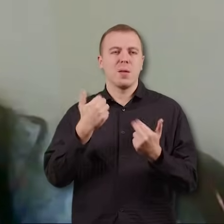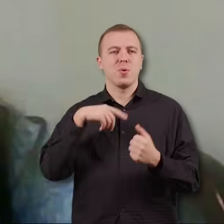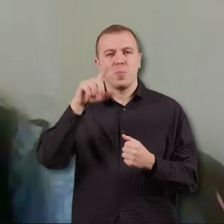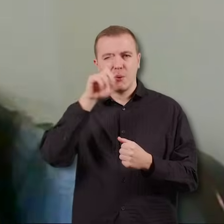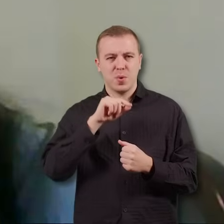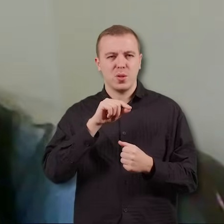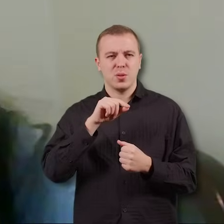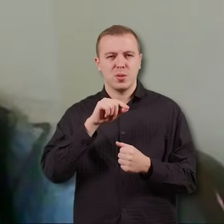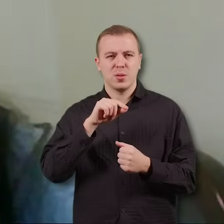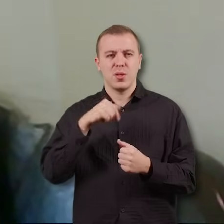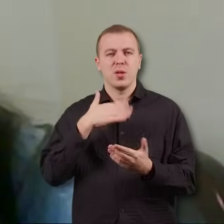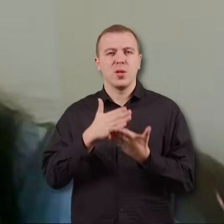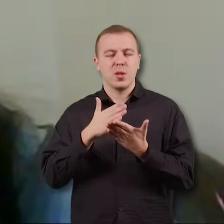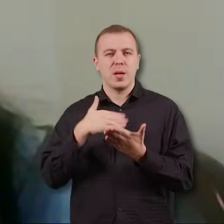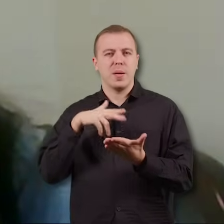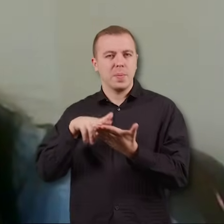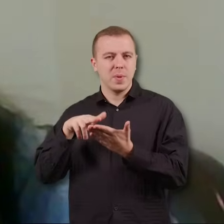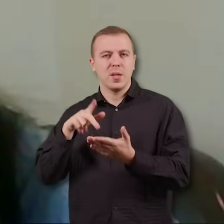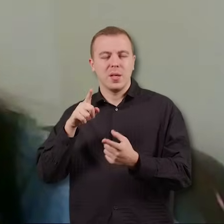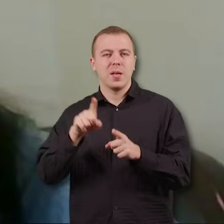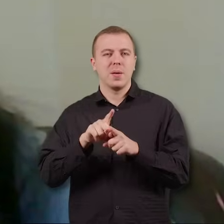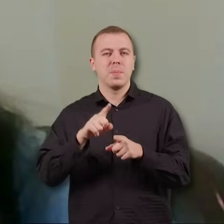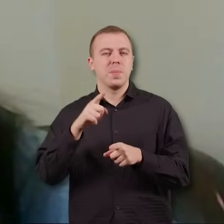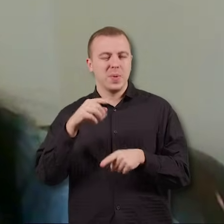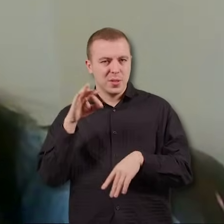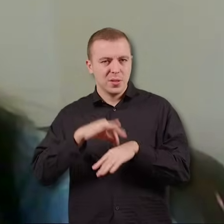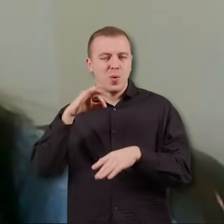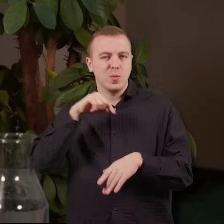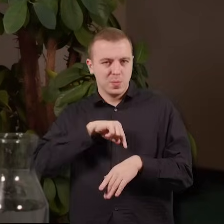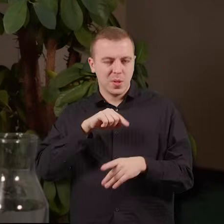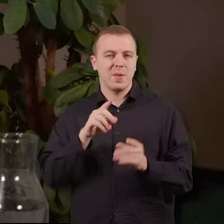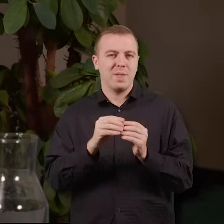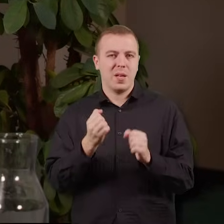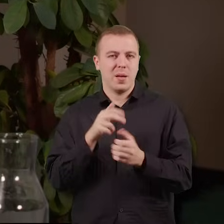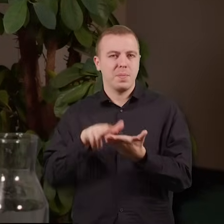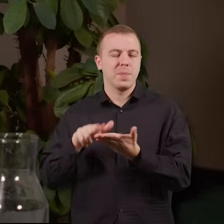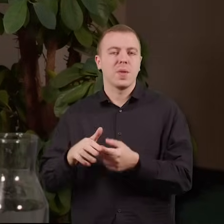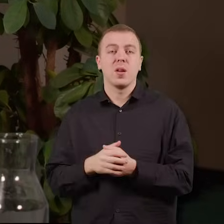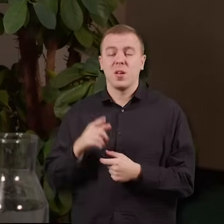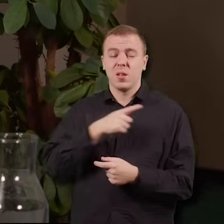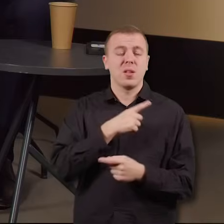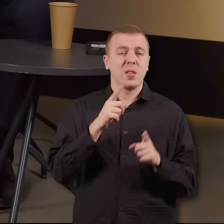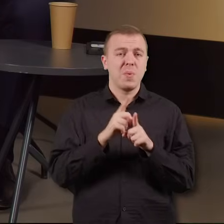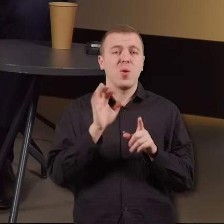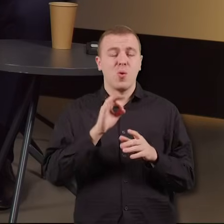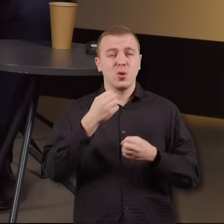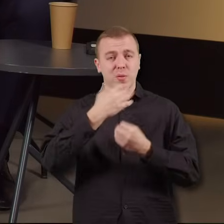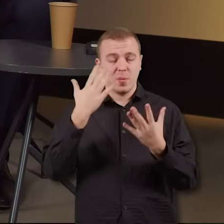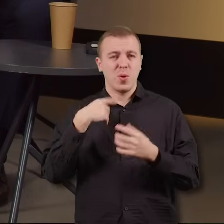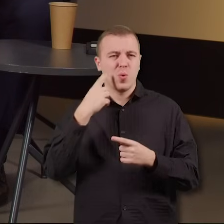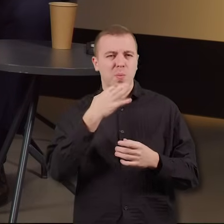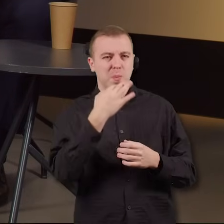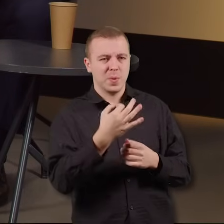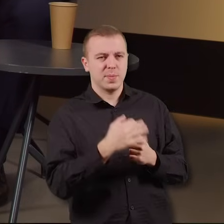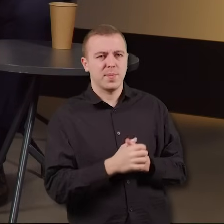kad tenka priimti ir labai skausmingus sprendimus. Dar baigiant apie švietimą, ponė Pinskau, nori dėl... Jo, labai noriu pasakyti,